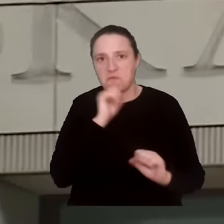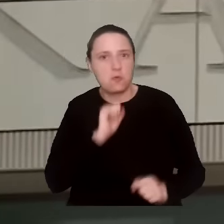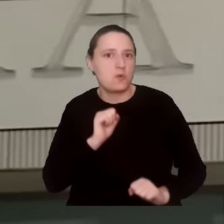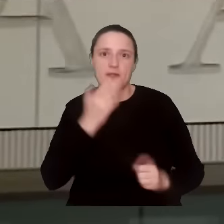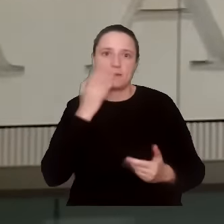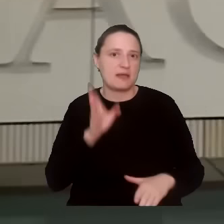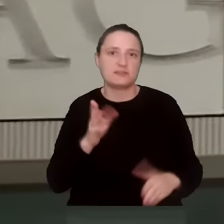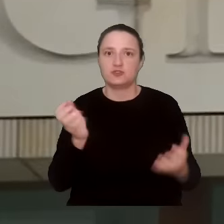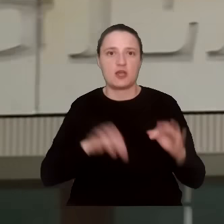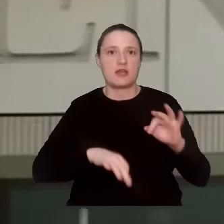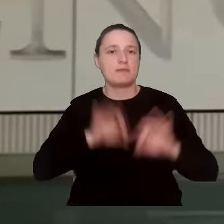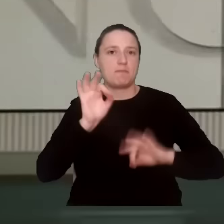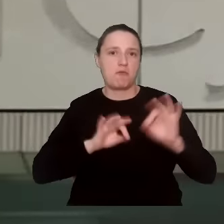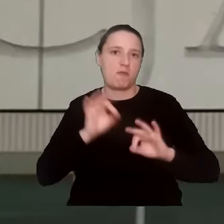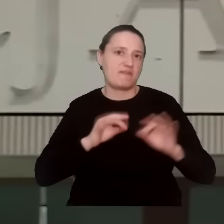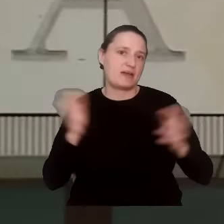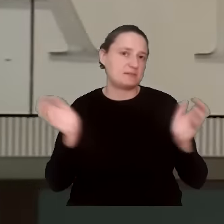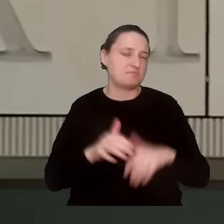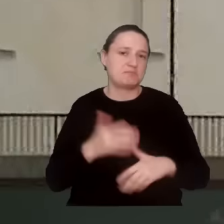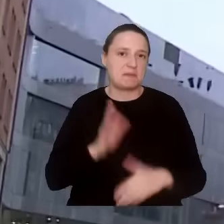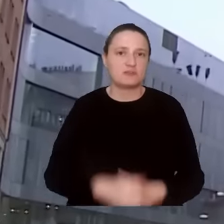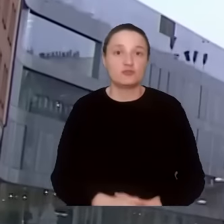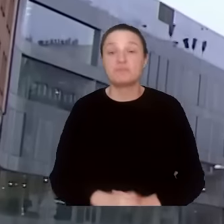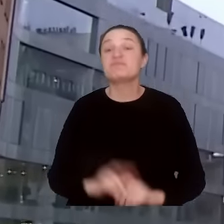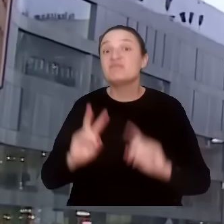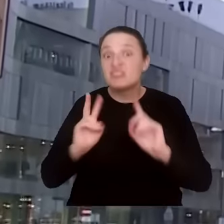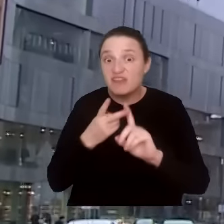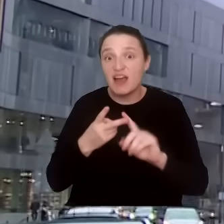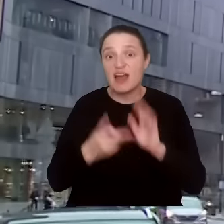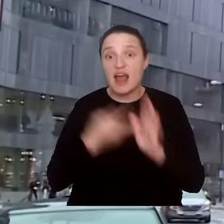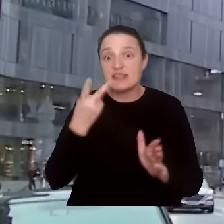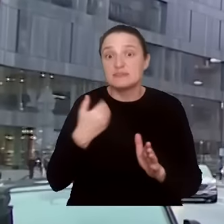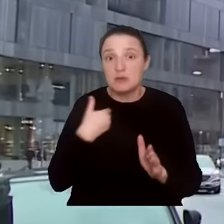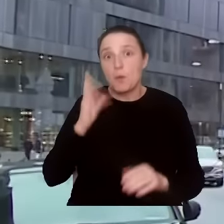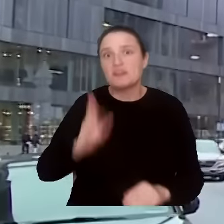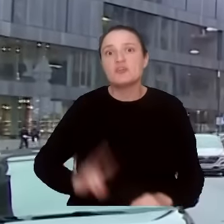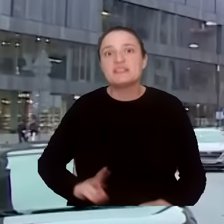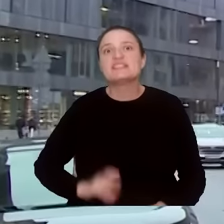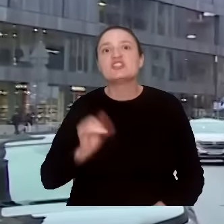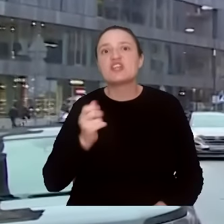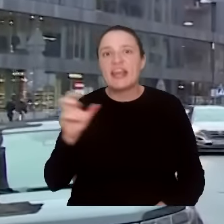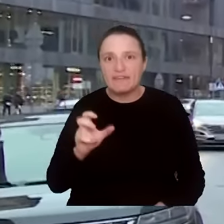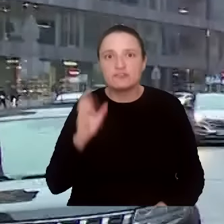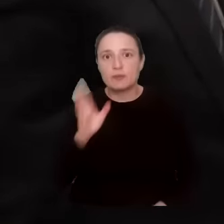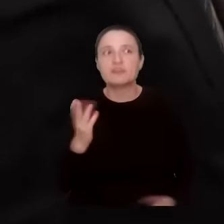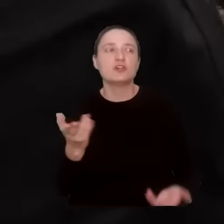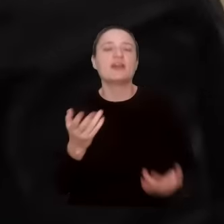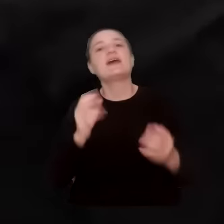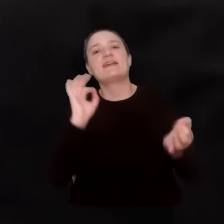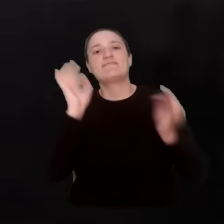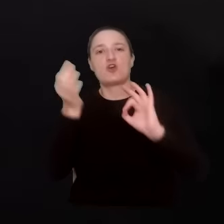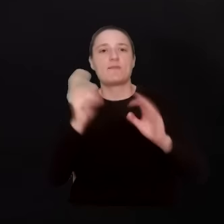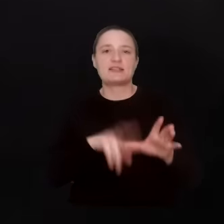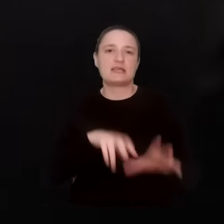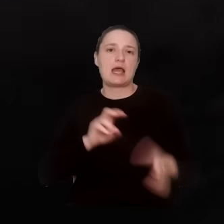Co ciekawe, polska agencja prasowa dziś rano dwukrotnie informowała o konferencji prasowej ministra Sienkiewicza. Depesza o odwołaniu pojawiła się dopiero przed